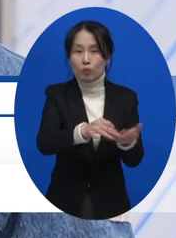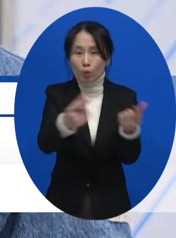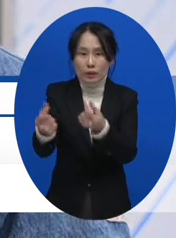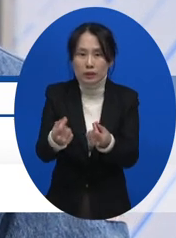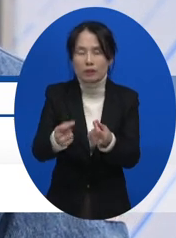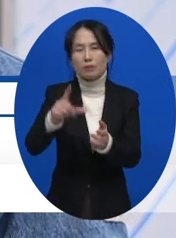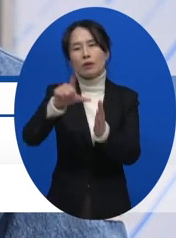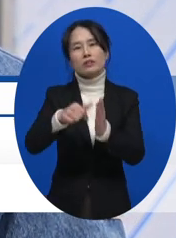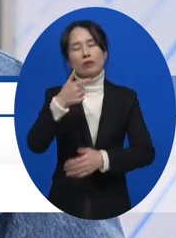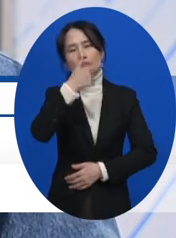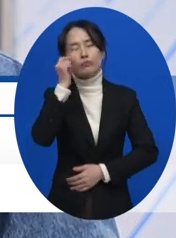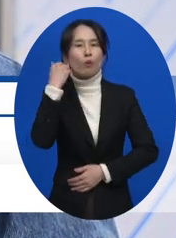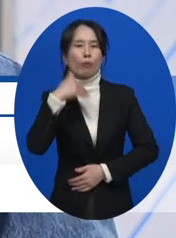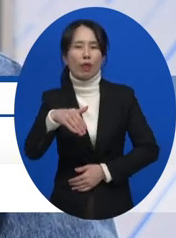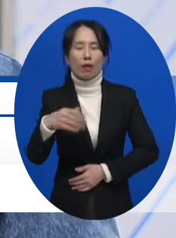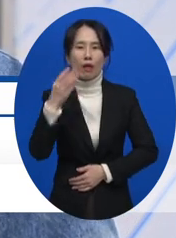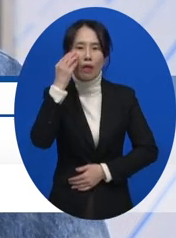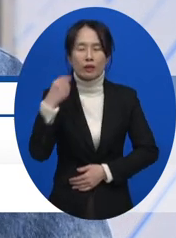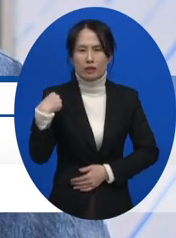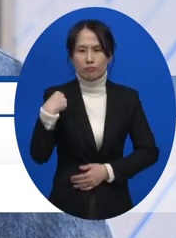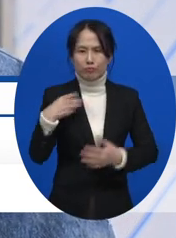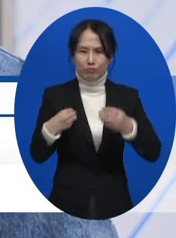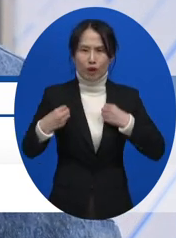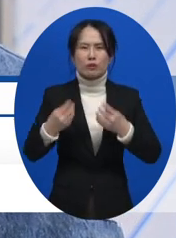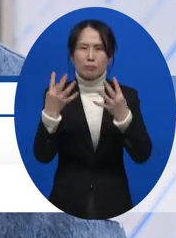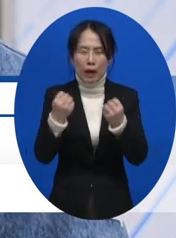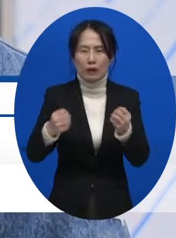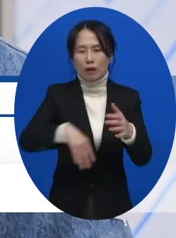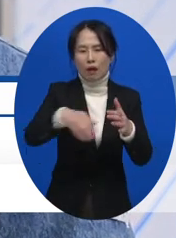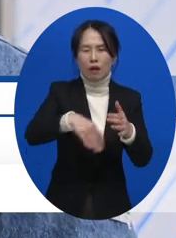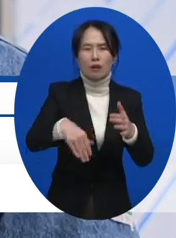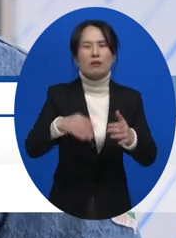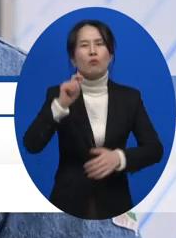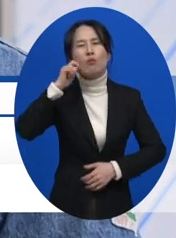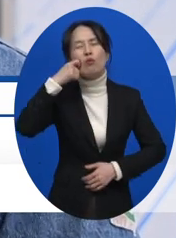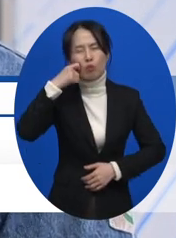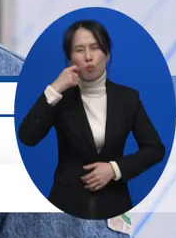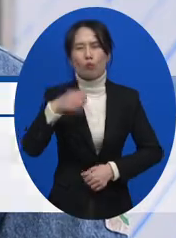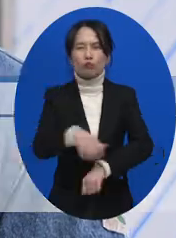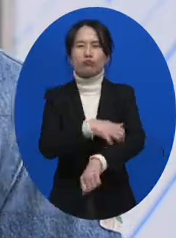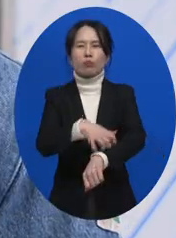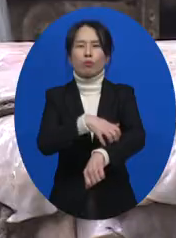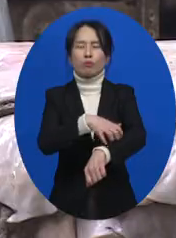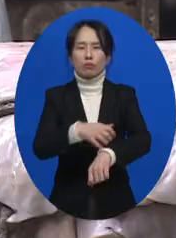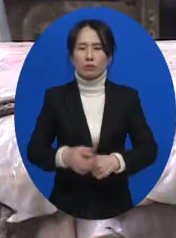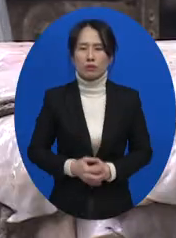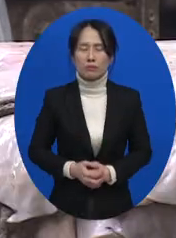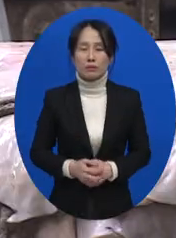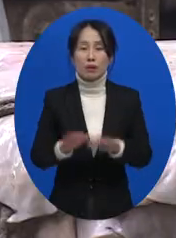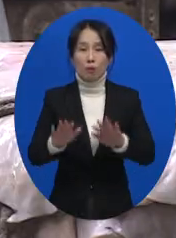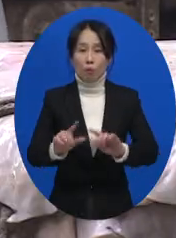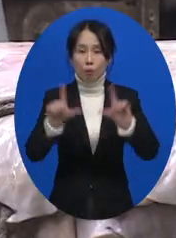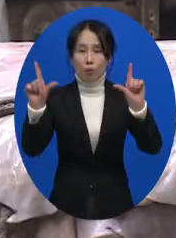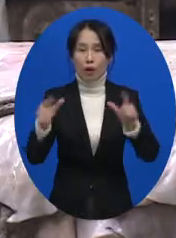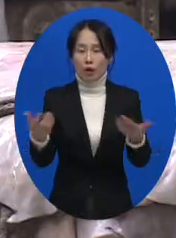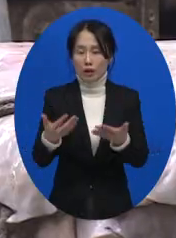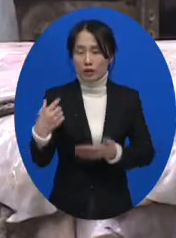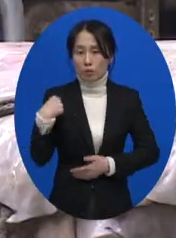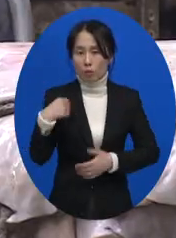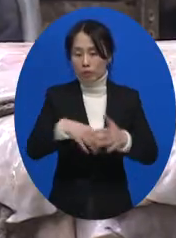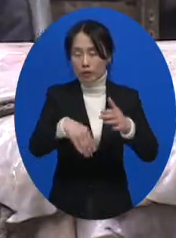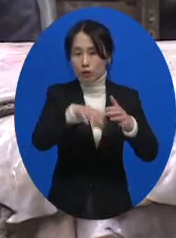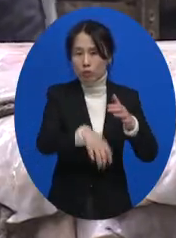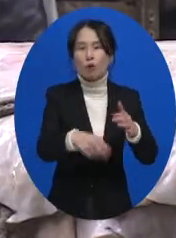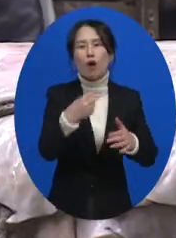시간적인 것도 있고 기름때가 많아서 세탁이 좀 잘 안되는 불편한 점이 좀 있습니다 돈은 올해